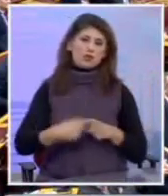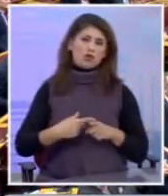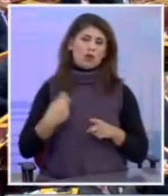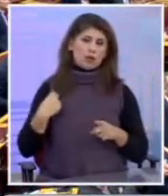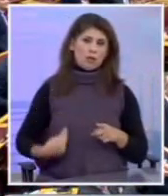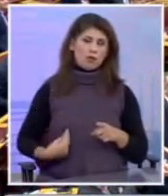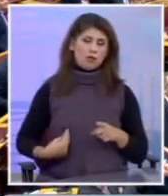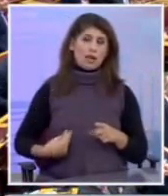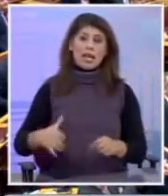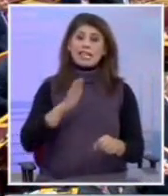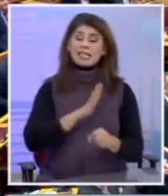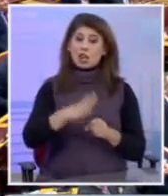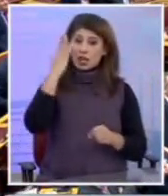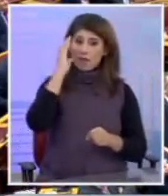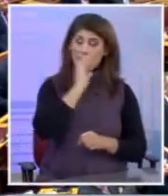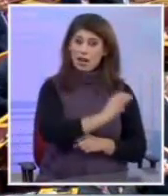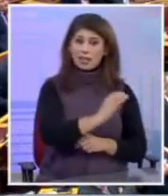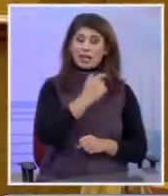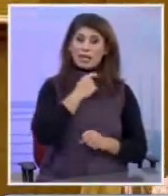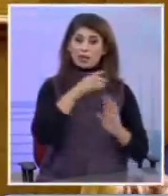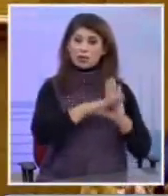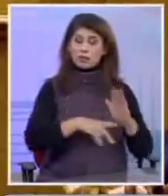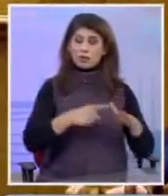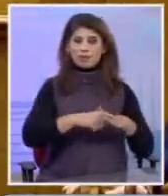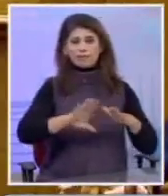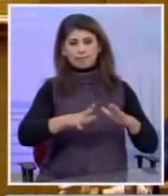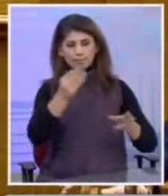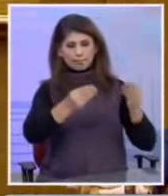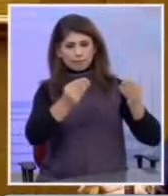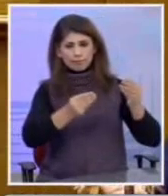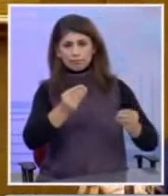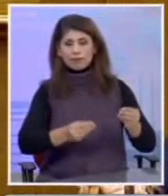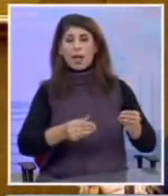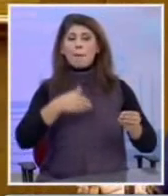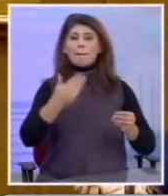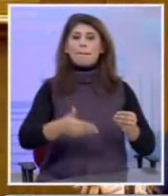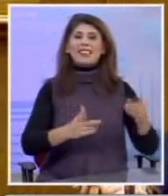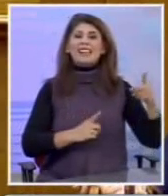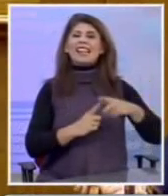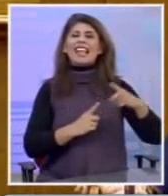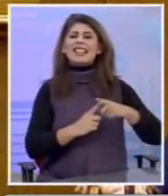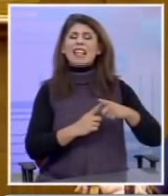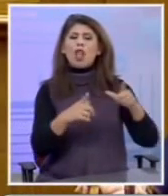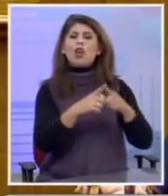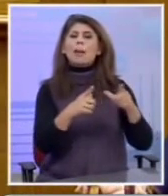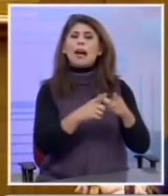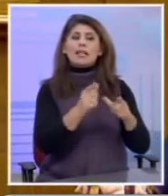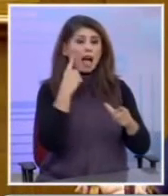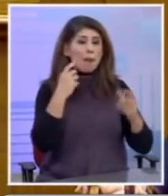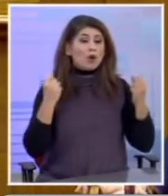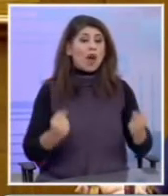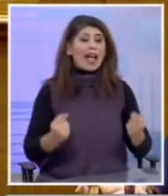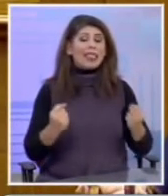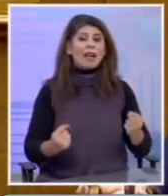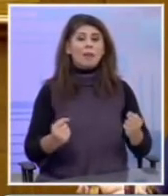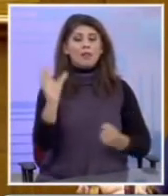Οι συνολικές κεφαλαιακές ανάγκες αργότερα των συστημικών τραπεζών υπολογίστηκαν μετά τα stress test από την Ευρωπαϊκή